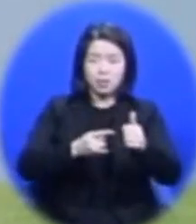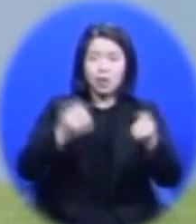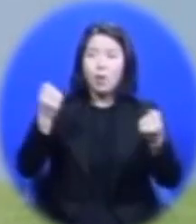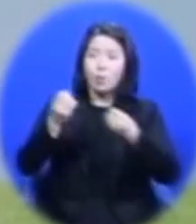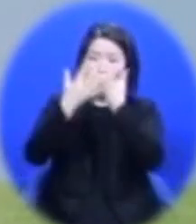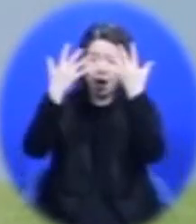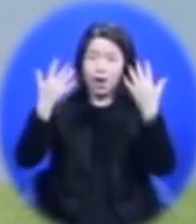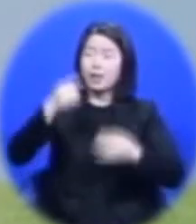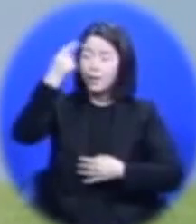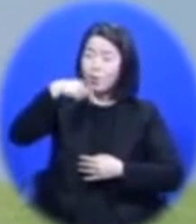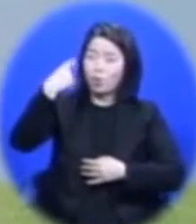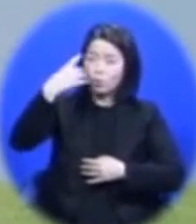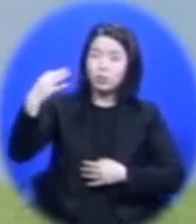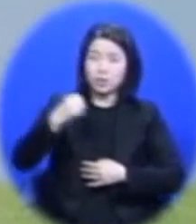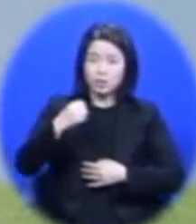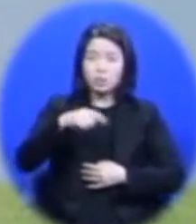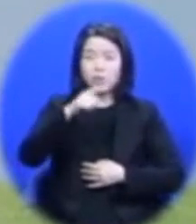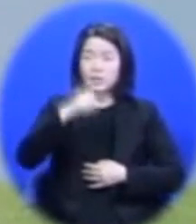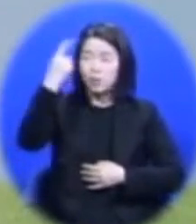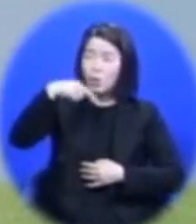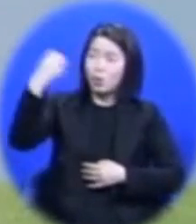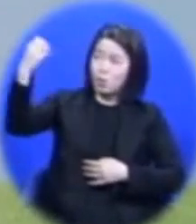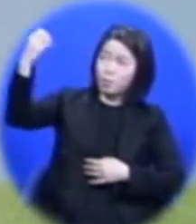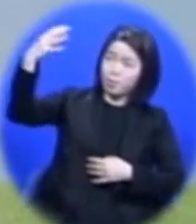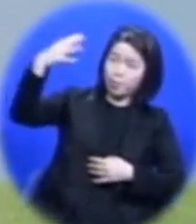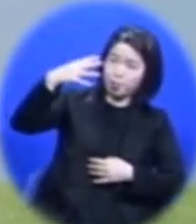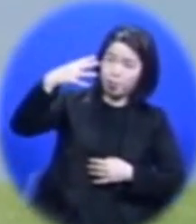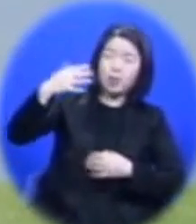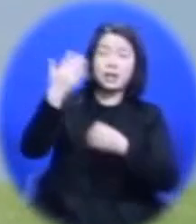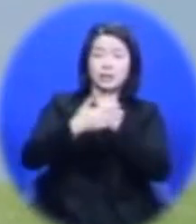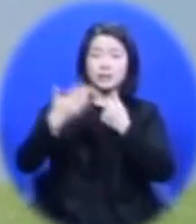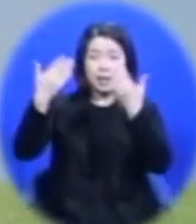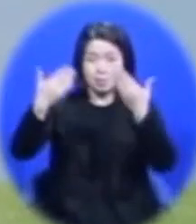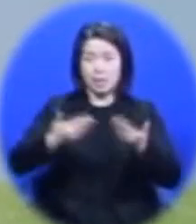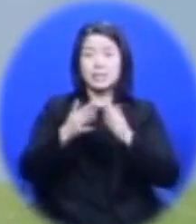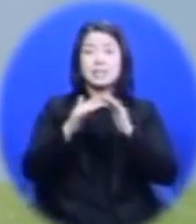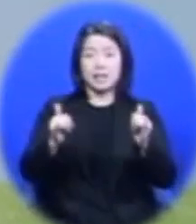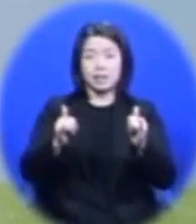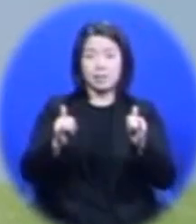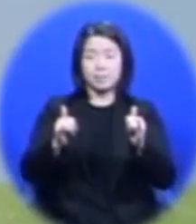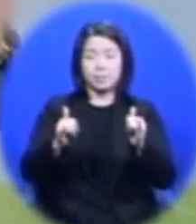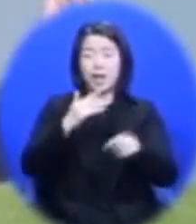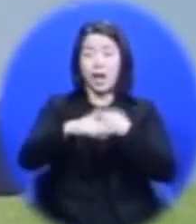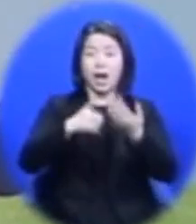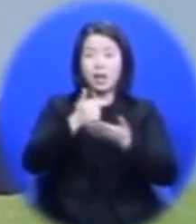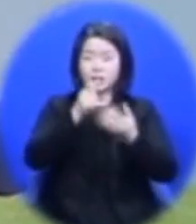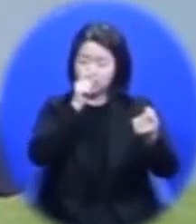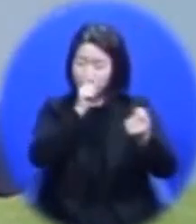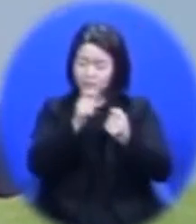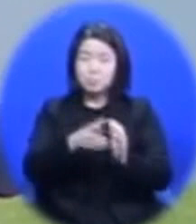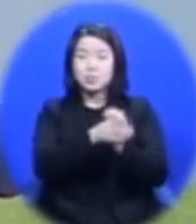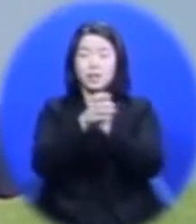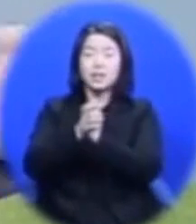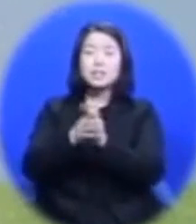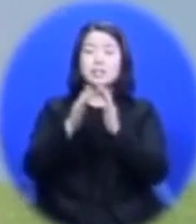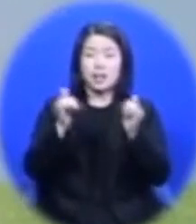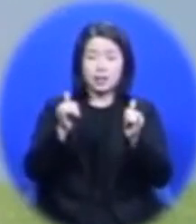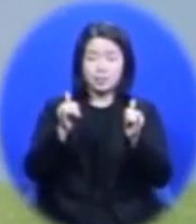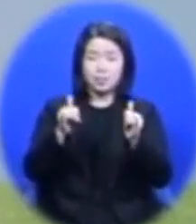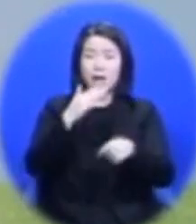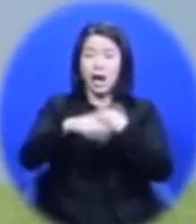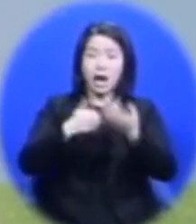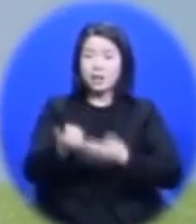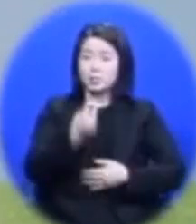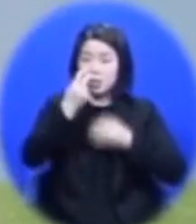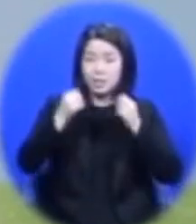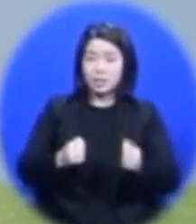환한 얼굴로 그 얼굴빛을 비춰주시는 은혜를 받은 사람, 하나님과 친밀해진 사람, 하나님이